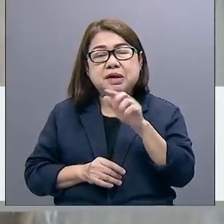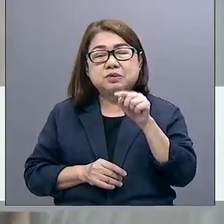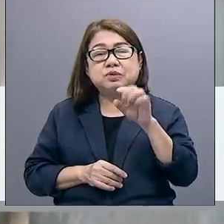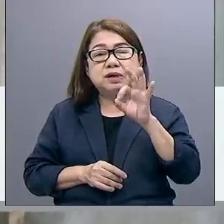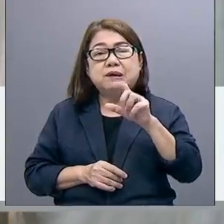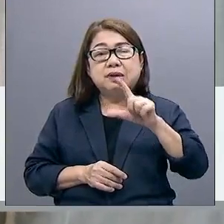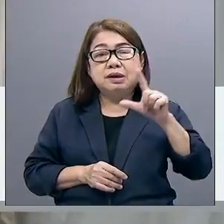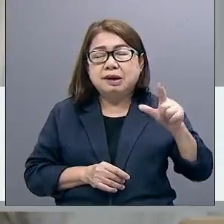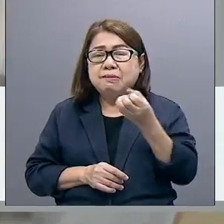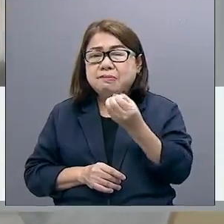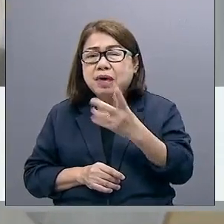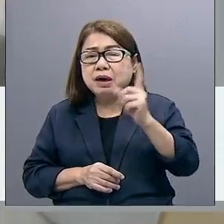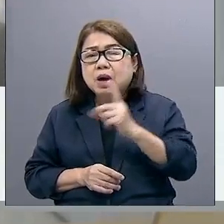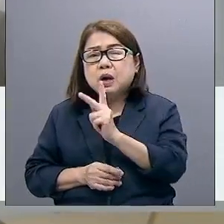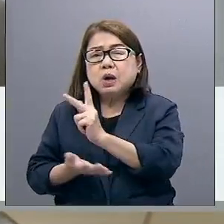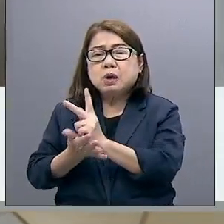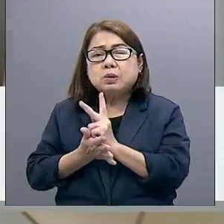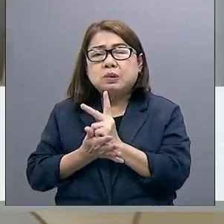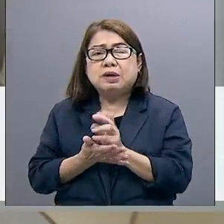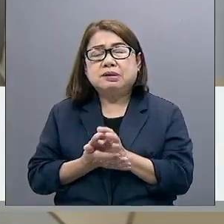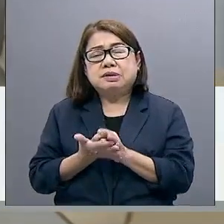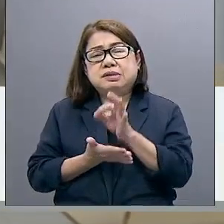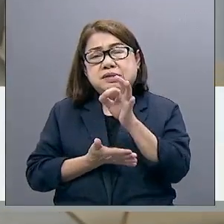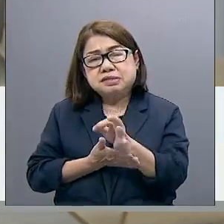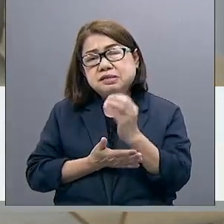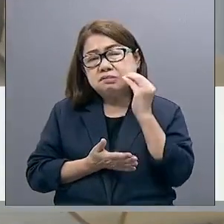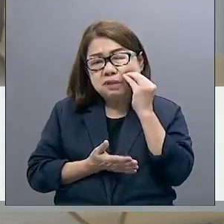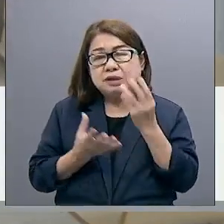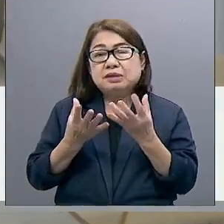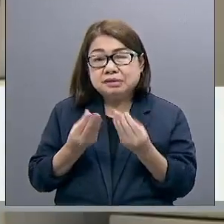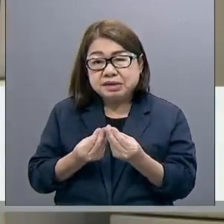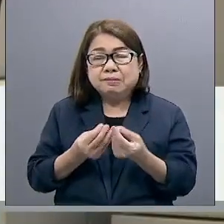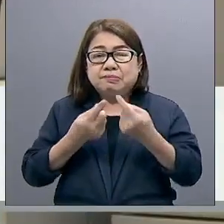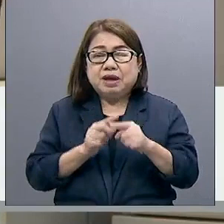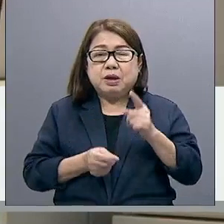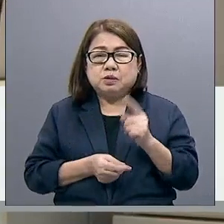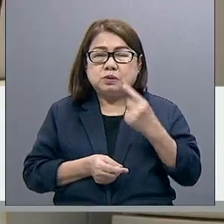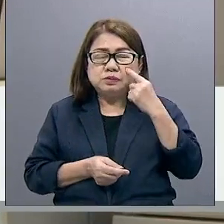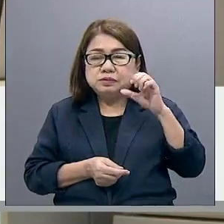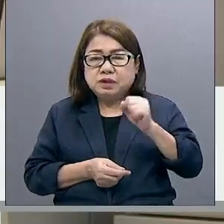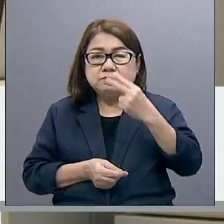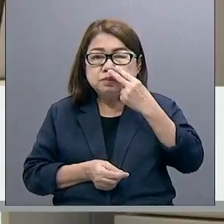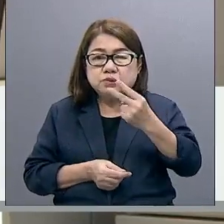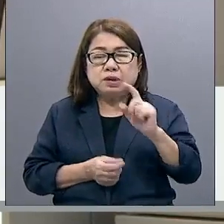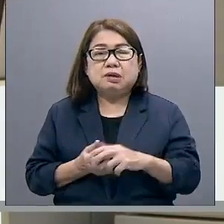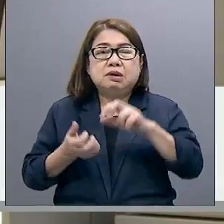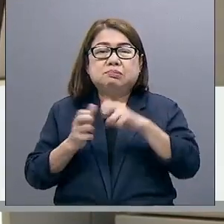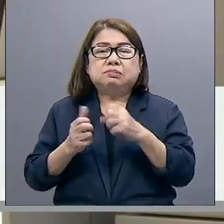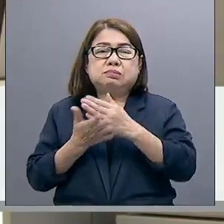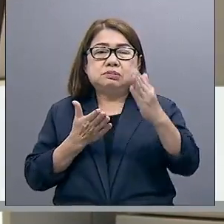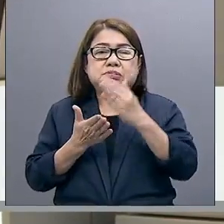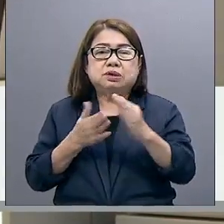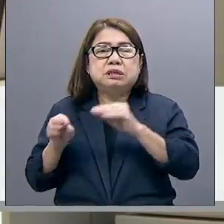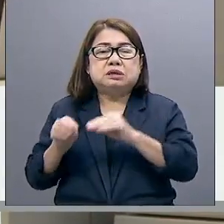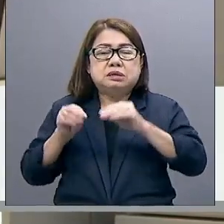ใหญ่มาจากการก่อหนี้สินจากสินเชื่ออสังหาริมทรัพย์แต่ที่ต้องจับตาก็คือปัญหาการผิดนัดชำระหนี้